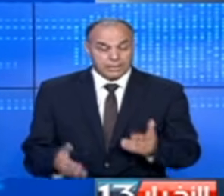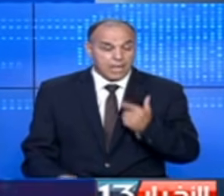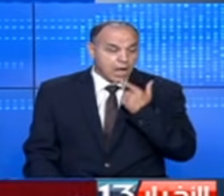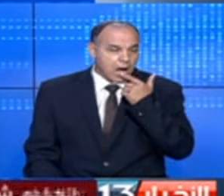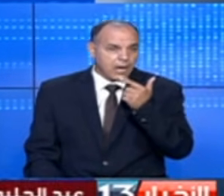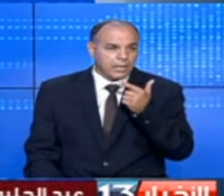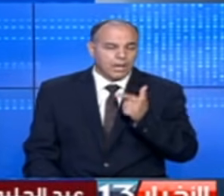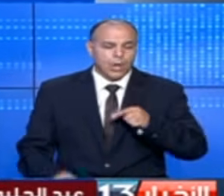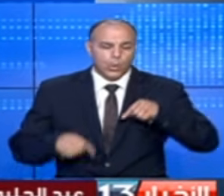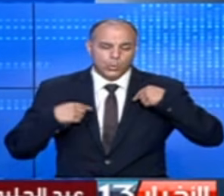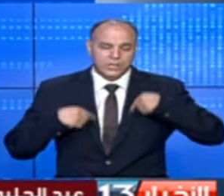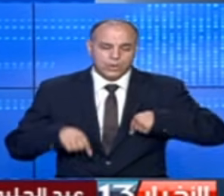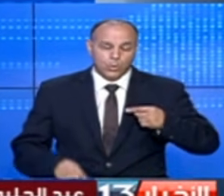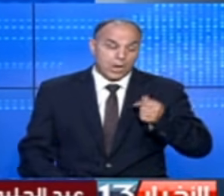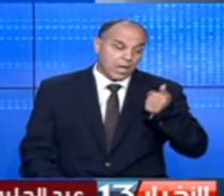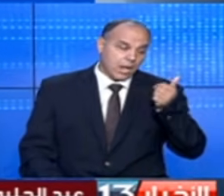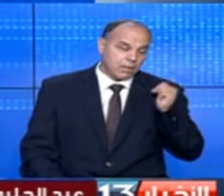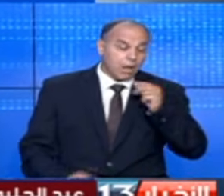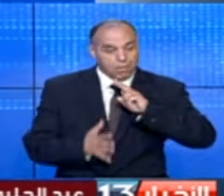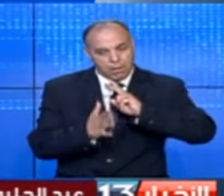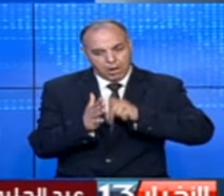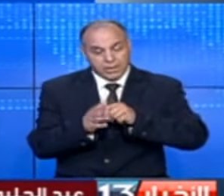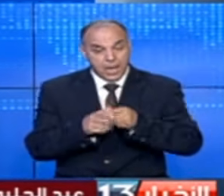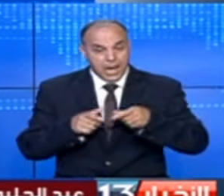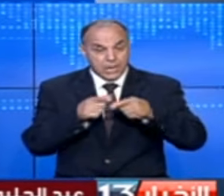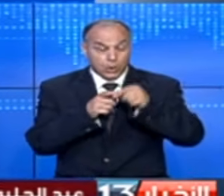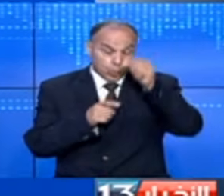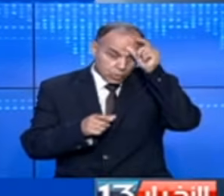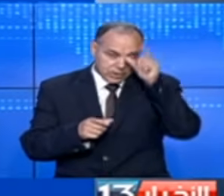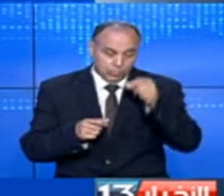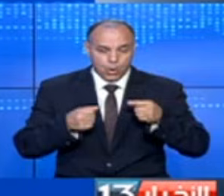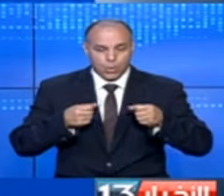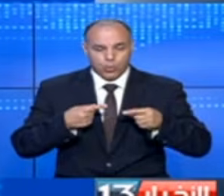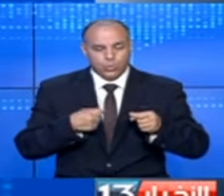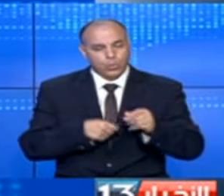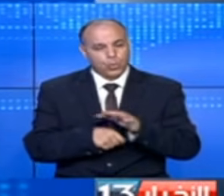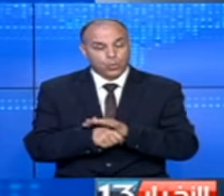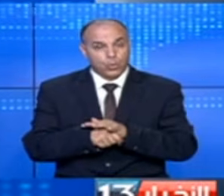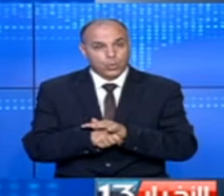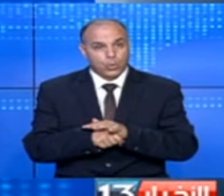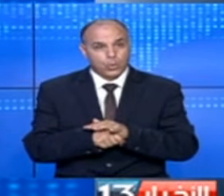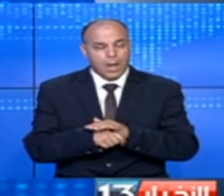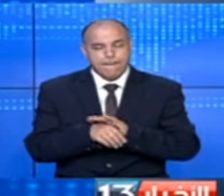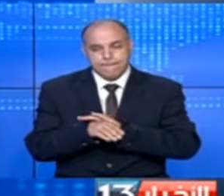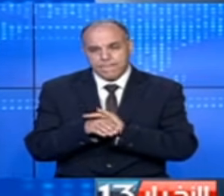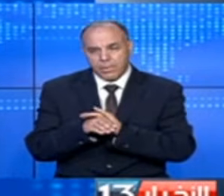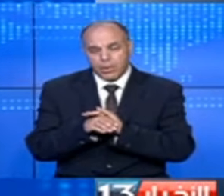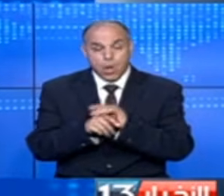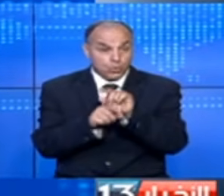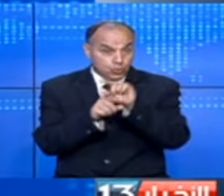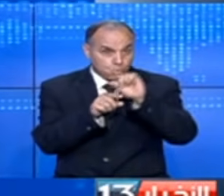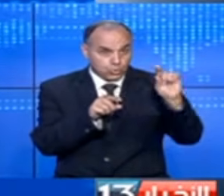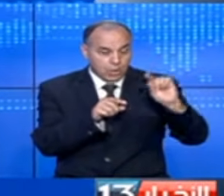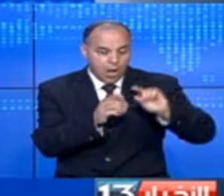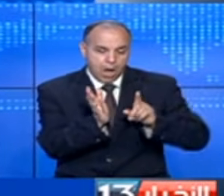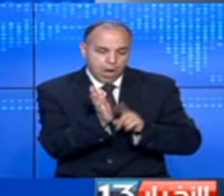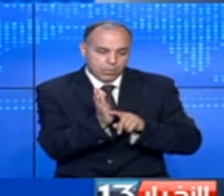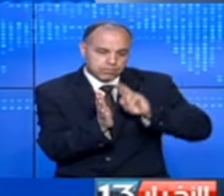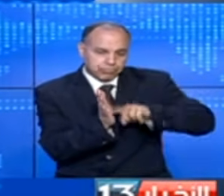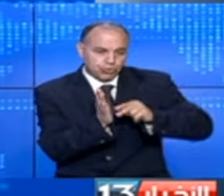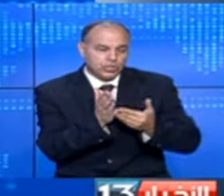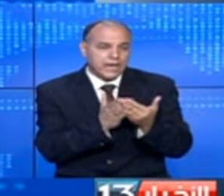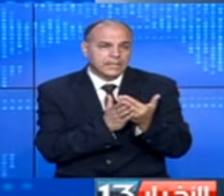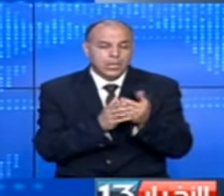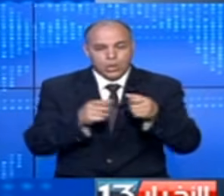أعلنت رئاسة الحكومة أمس عن قرارات اللجنة الوطنية لمجابهة كورونا المتمثلة في جملة من الإجراءات